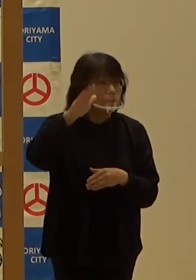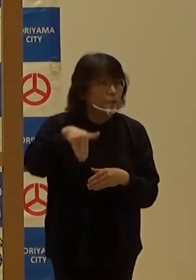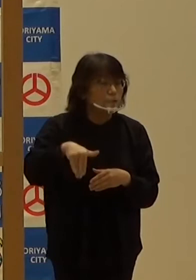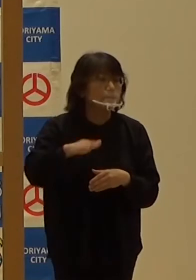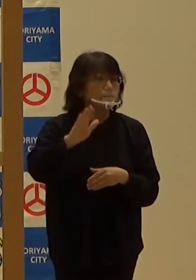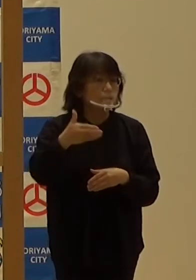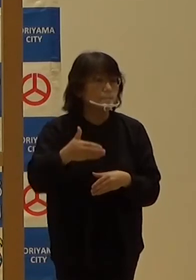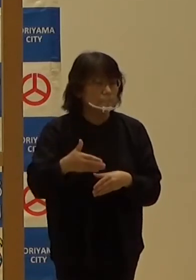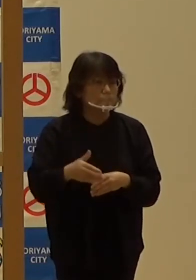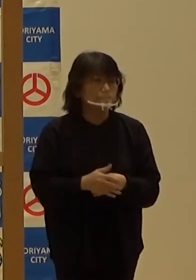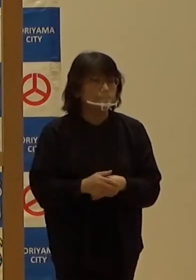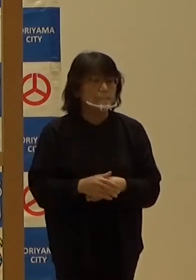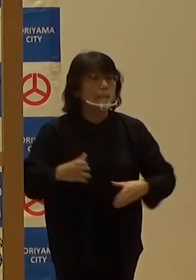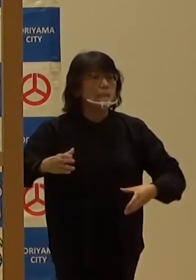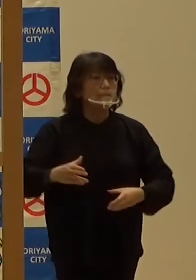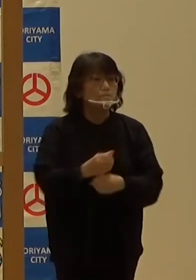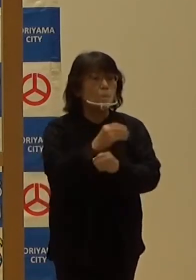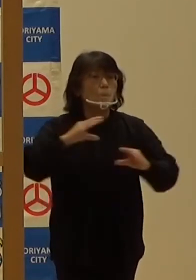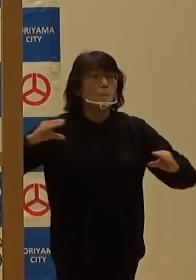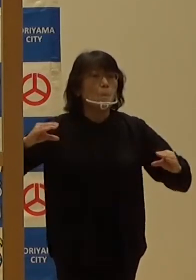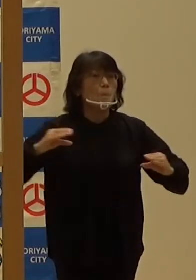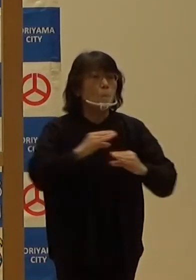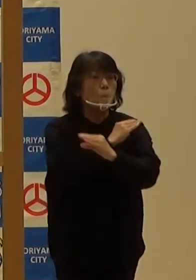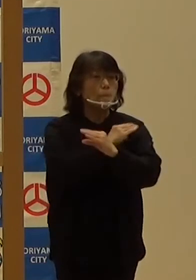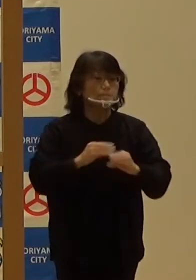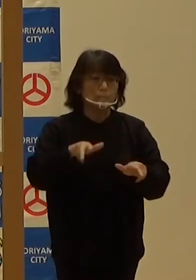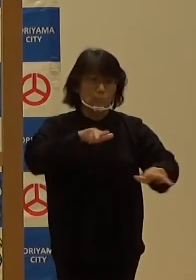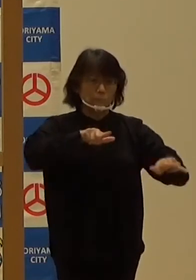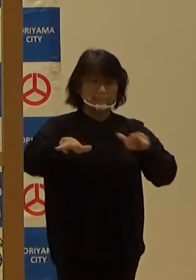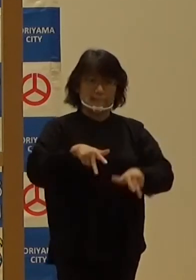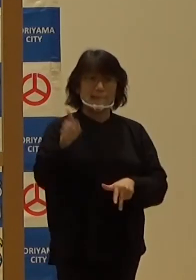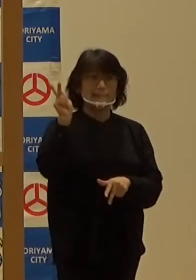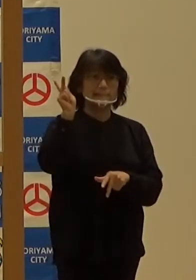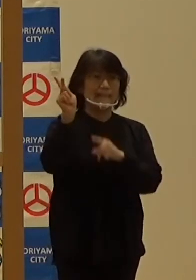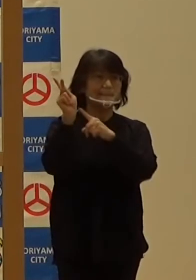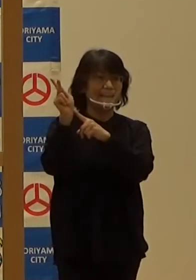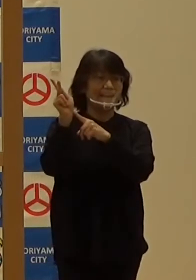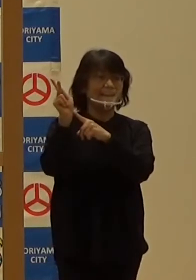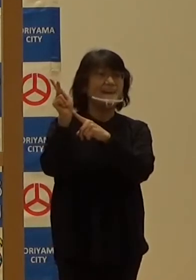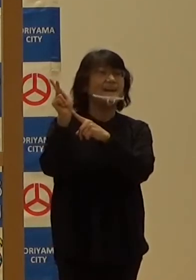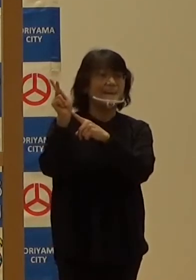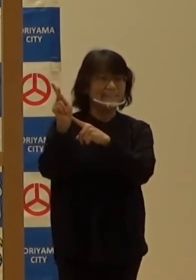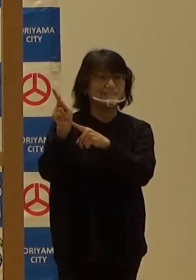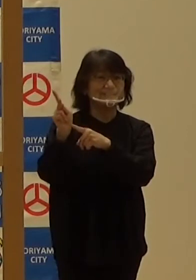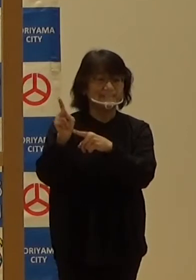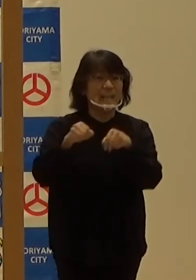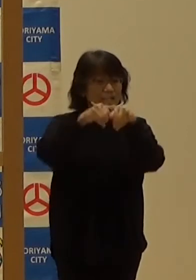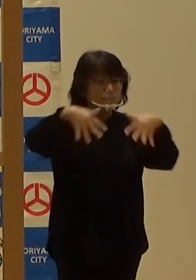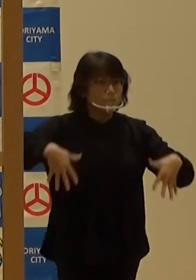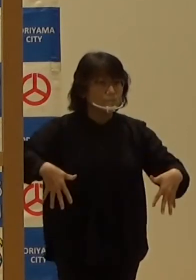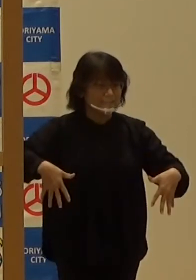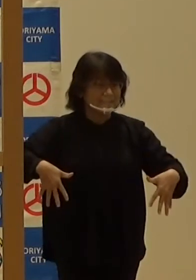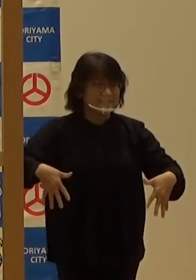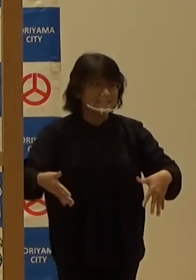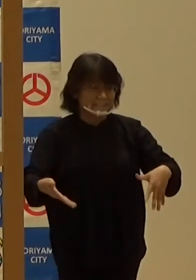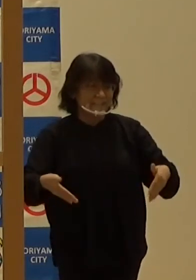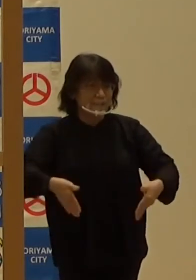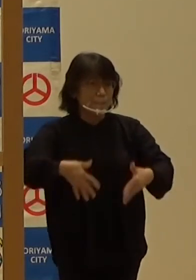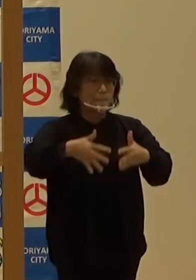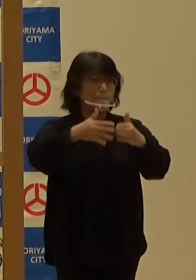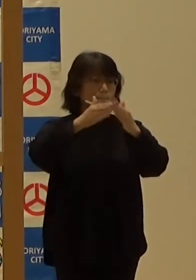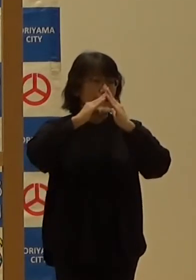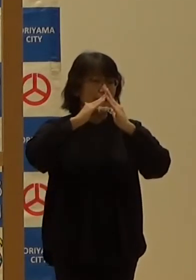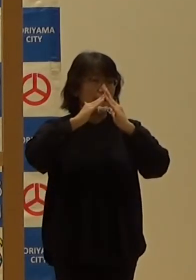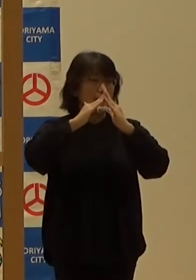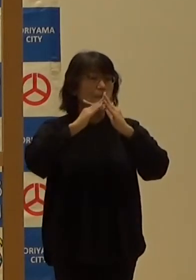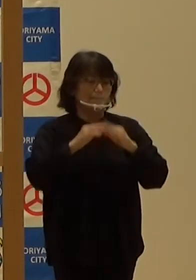交通政策課というところが私どもの方に、組織改編をしまして渋滞対策をやるか